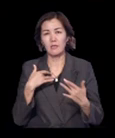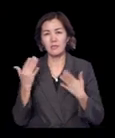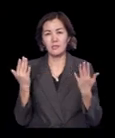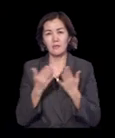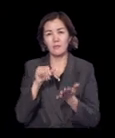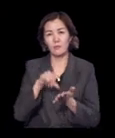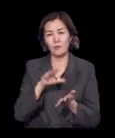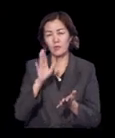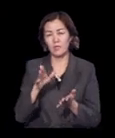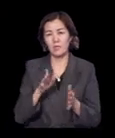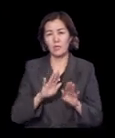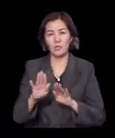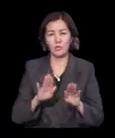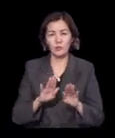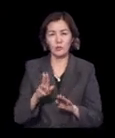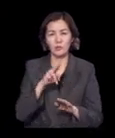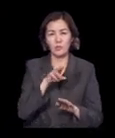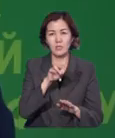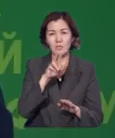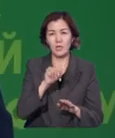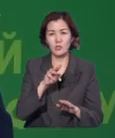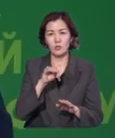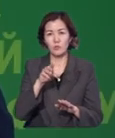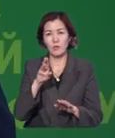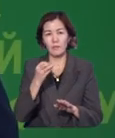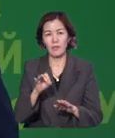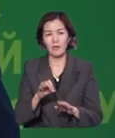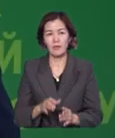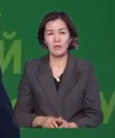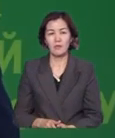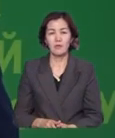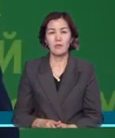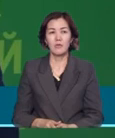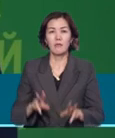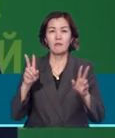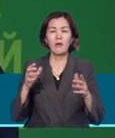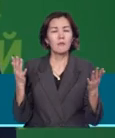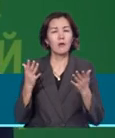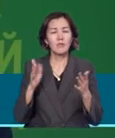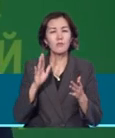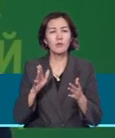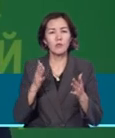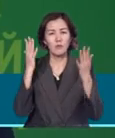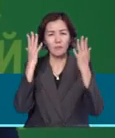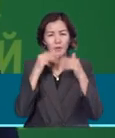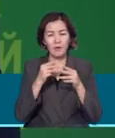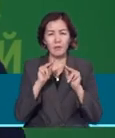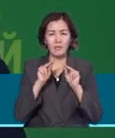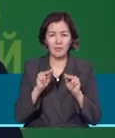бақ сынамақ. Режиссері Дина Жұмабай. Бұл жерде махаббат, ғадауат дейміз